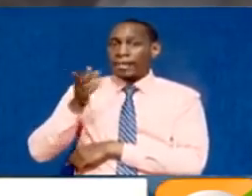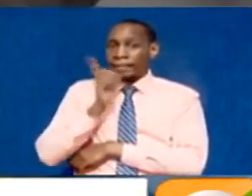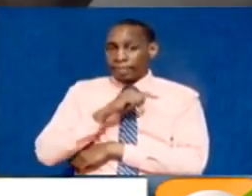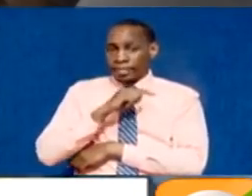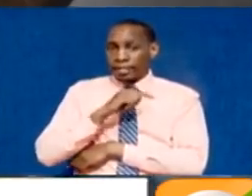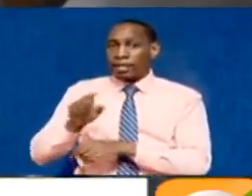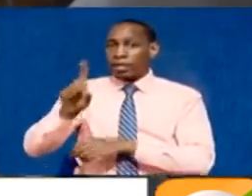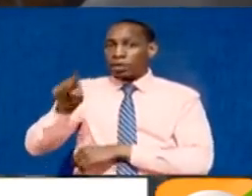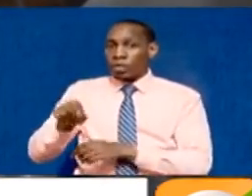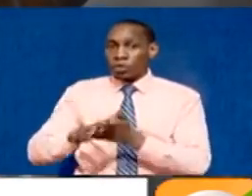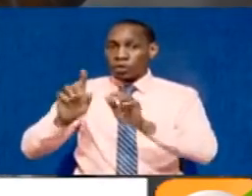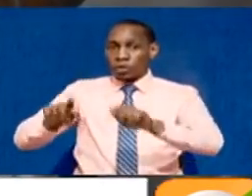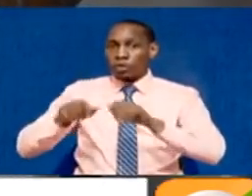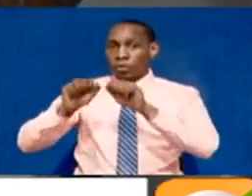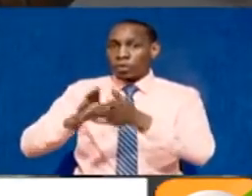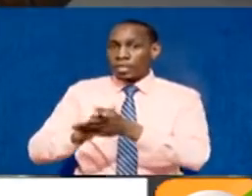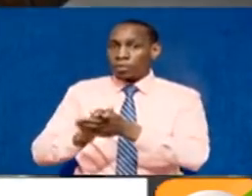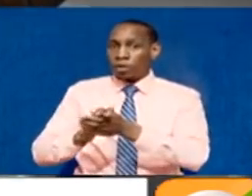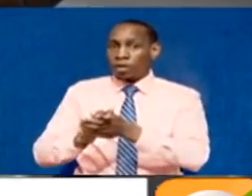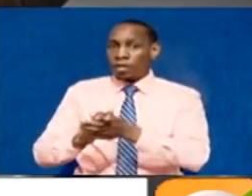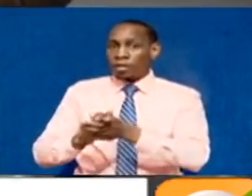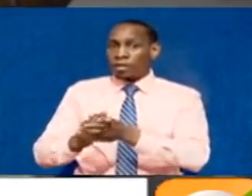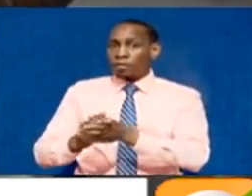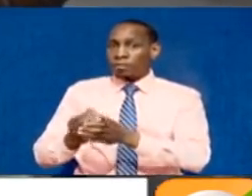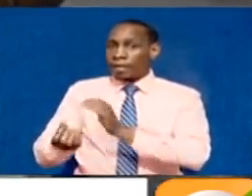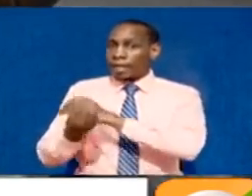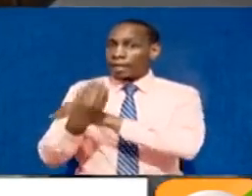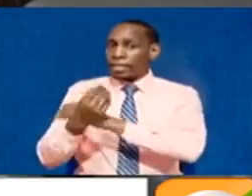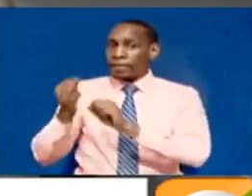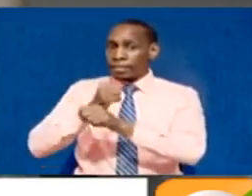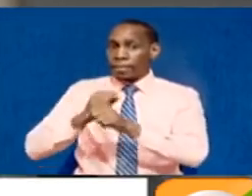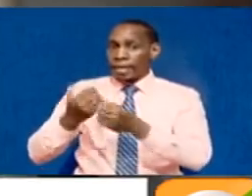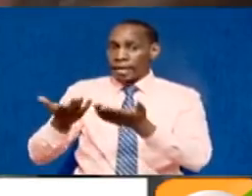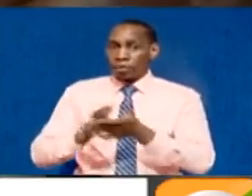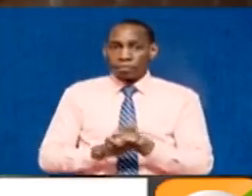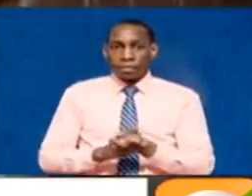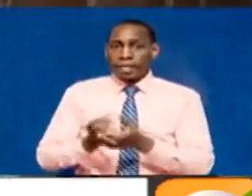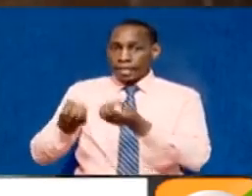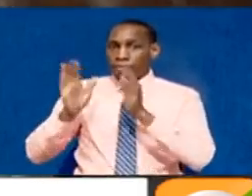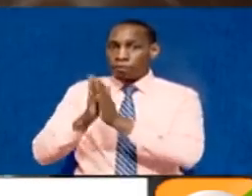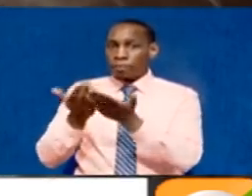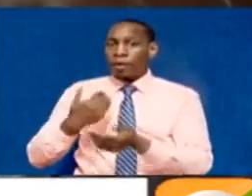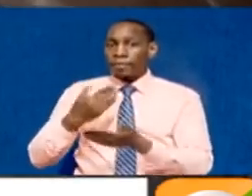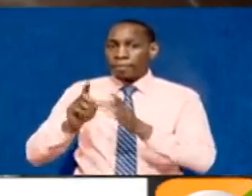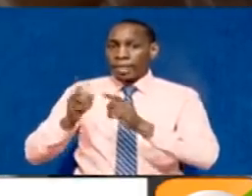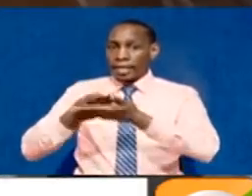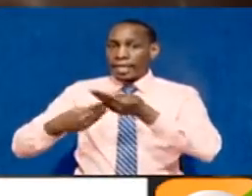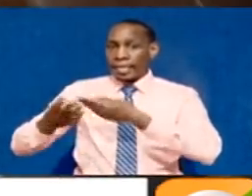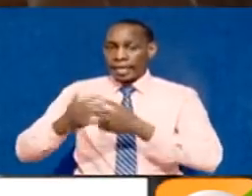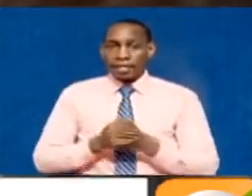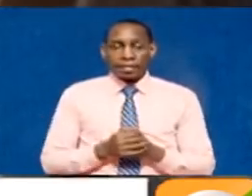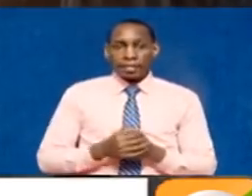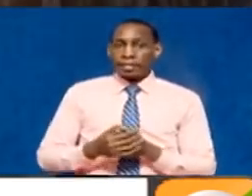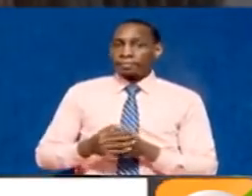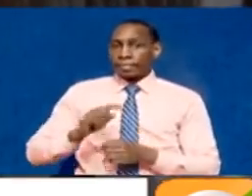akanijibu. Nikamuuliza hiki kiatu unaweza niambia vile ulitengeneza, akasema niko na kitabu but naiuza.